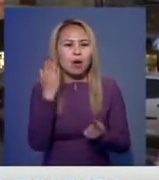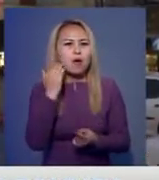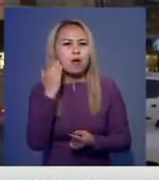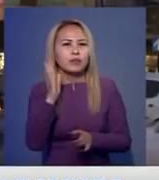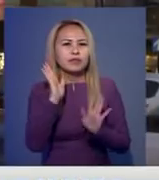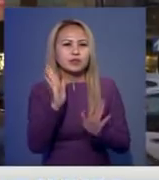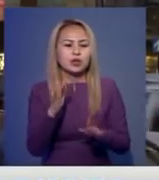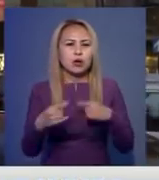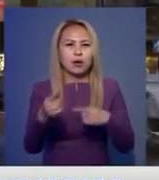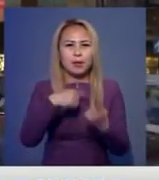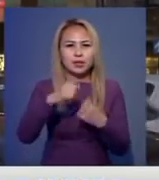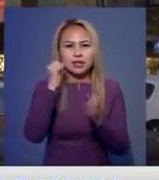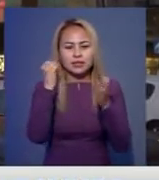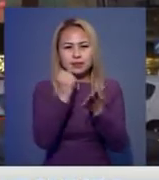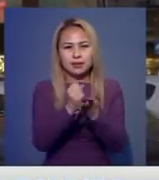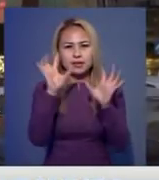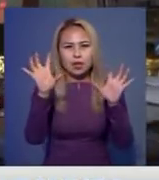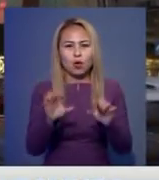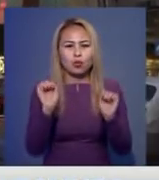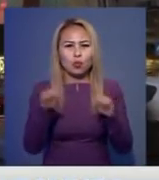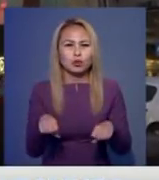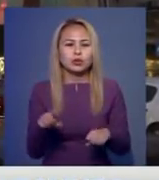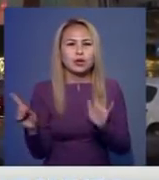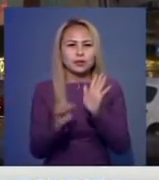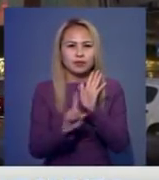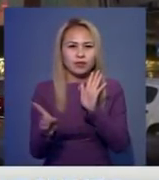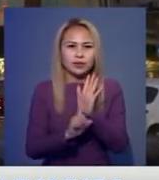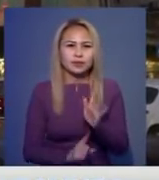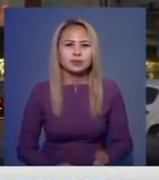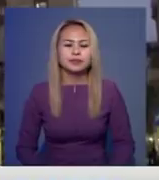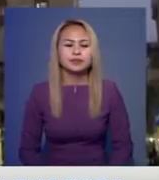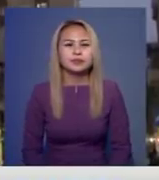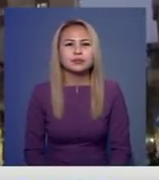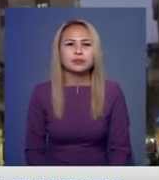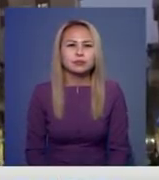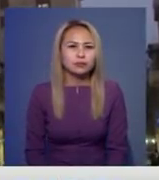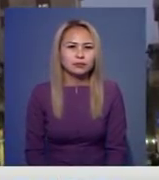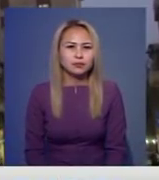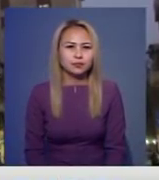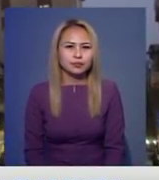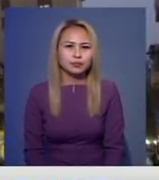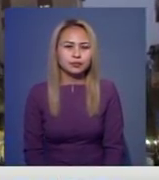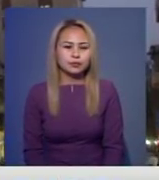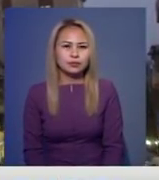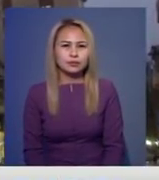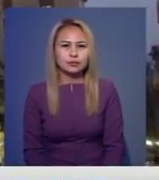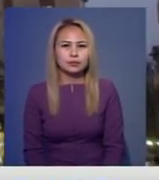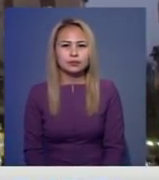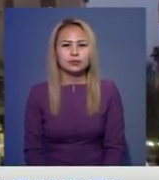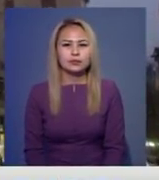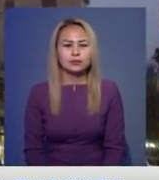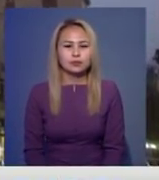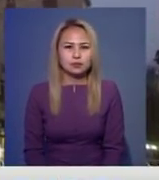заңды тұлғалардың ғана ұшу мүмкіндігі бар. Арайлым Жақсылық қызы, Юлия Гнатюк, Дмитрий Лукша, Махмуд Махмуди, Хабар